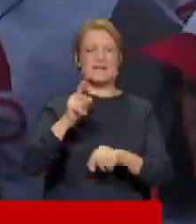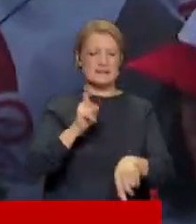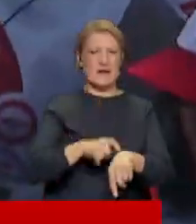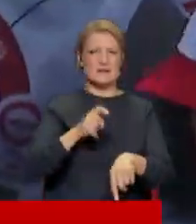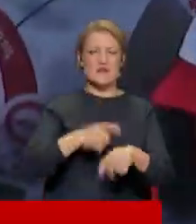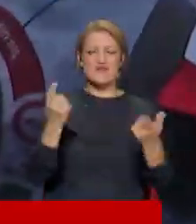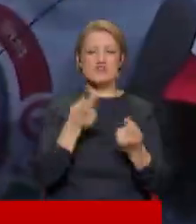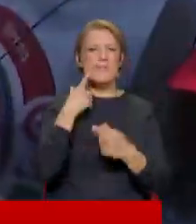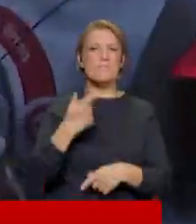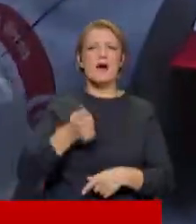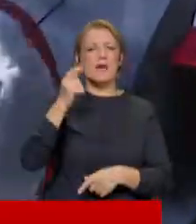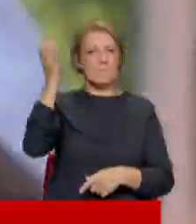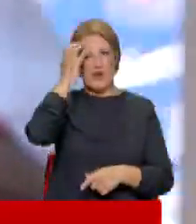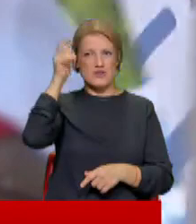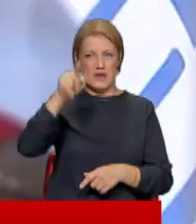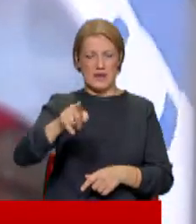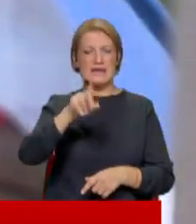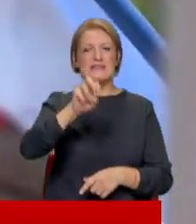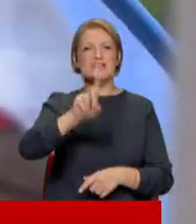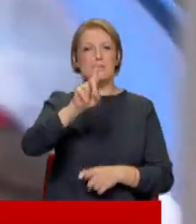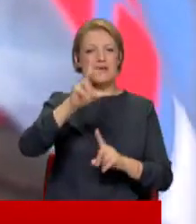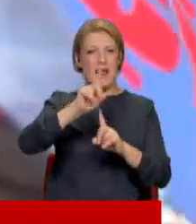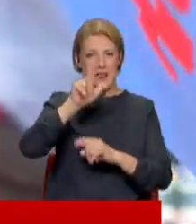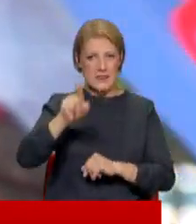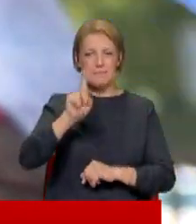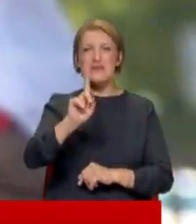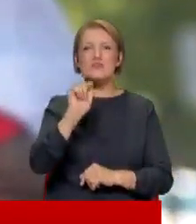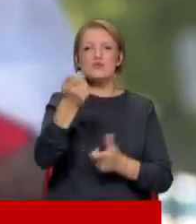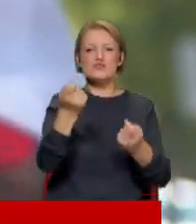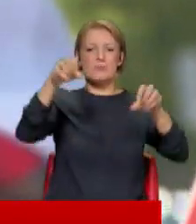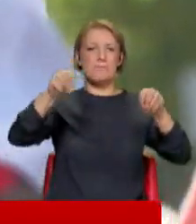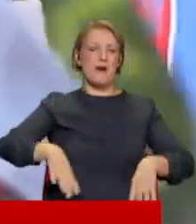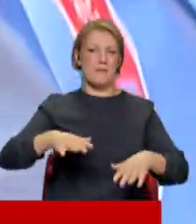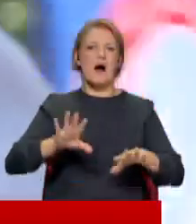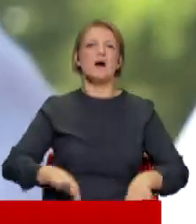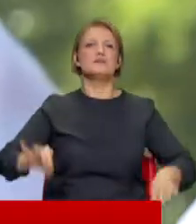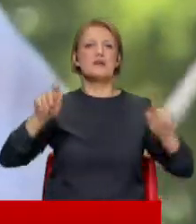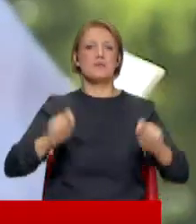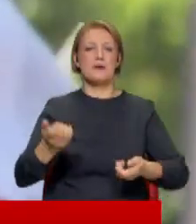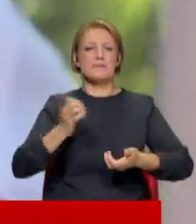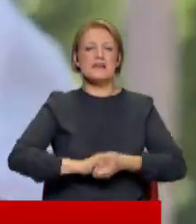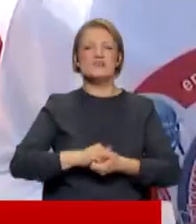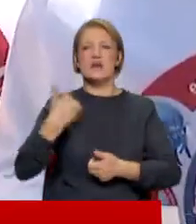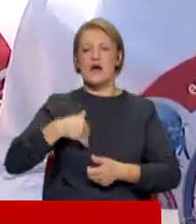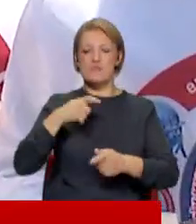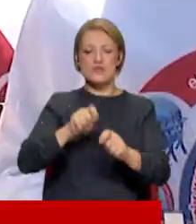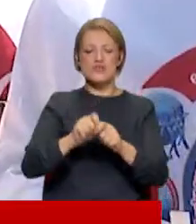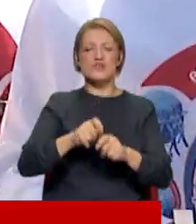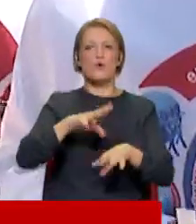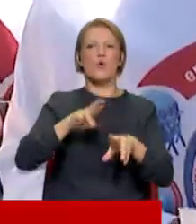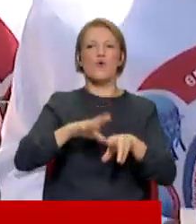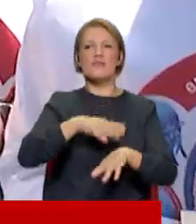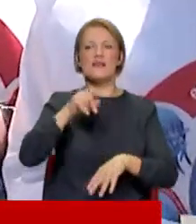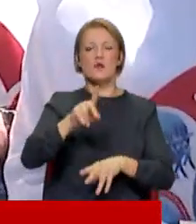saatinde Çalışma Bakanlığı başta olmak üzere 81 ilde bir günlük iş bırakmaya hazırlanan birleşik kamış Konfederasyonu da